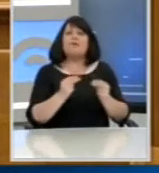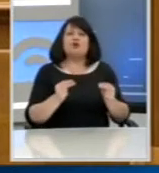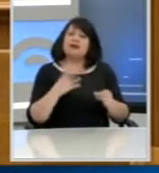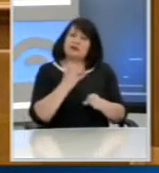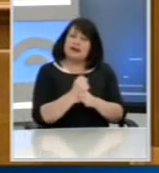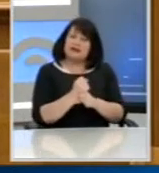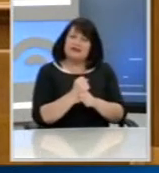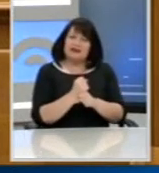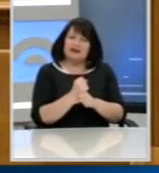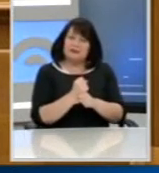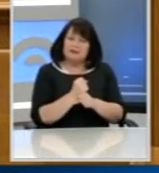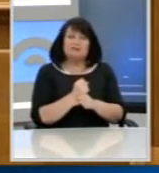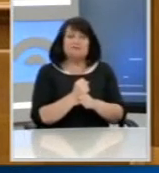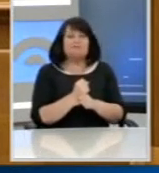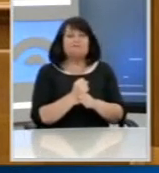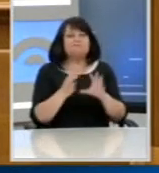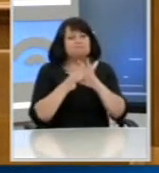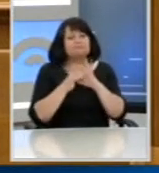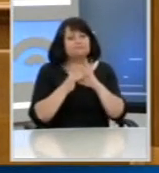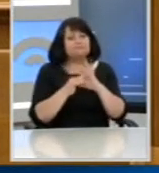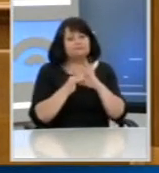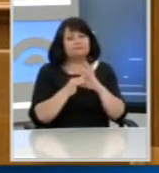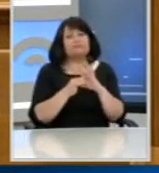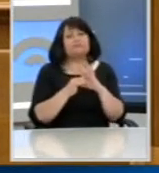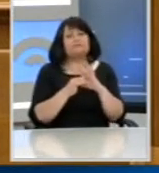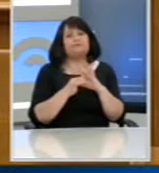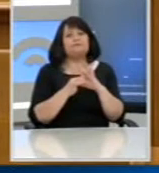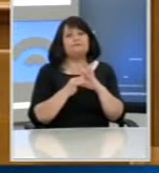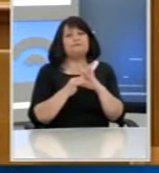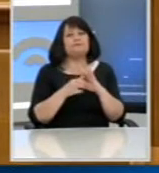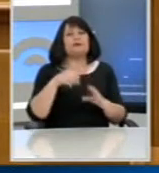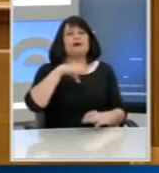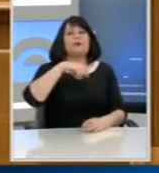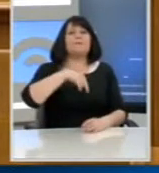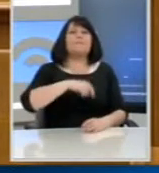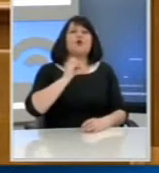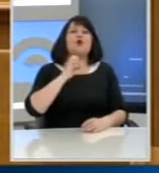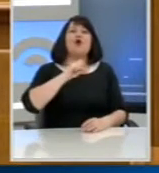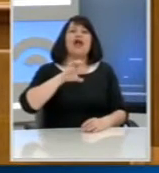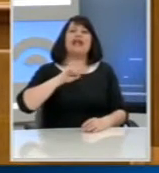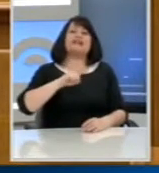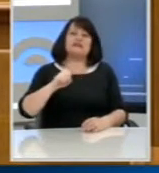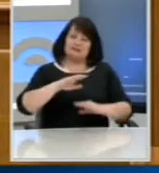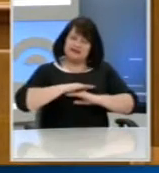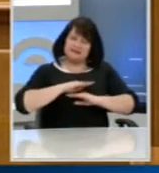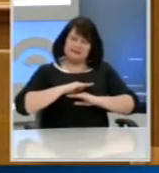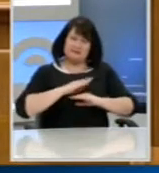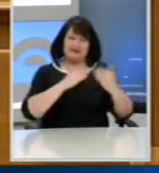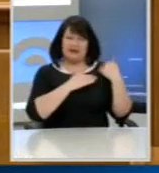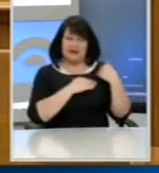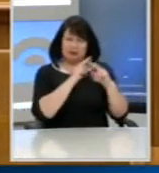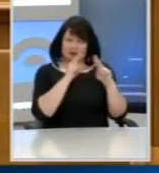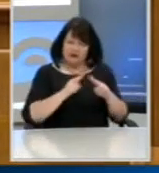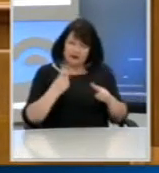επετεύχθη χάρη στην στενή συνεργασία που είχαμε με την ΠΟΕΣ, με τα στελέχη των ενόπλων δυνάμεων, αλλά